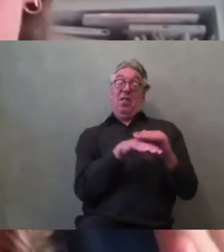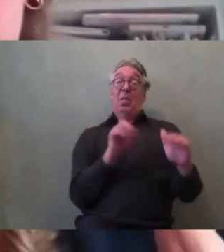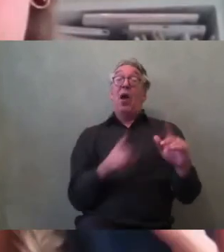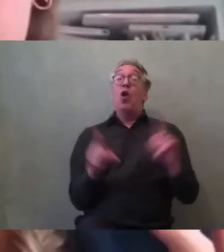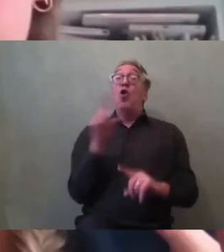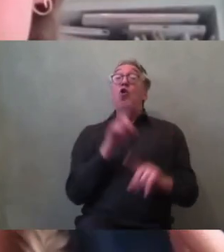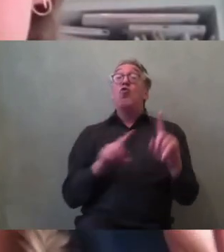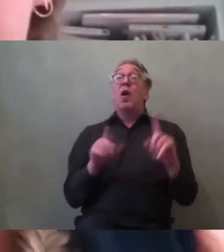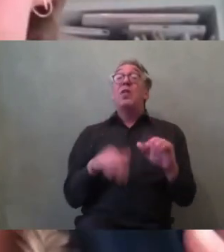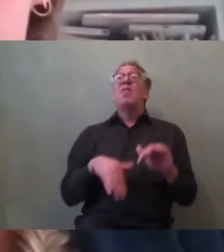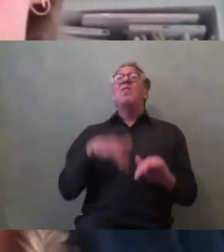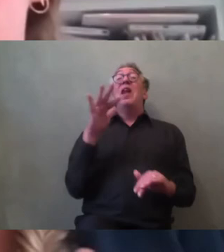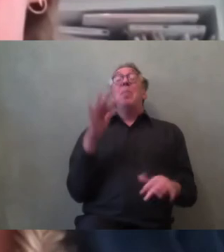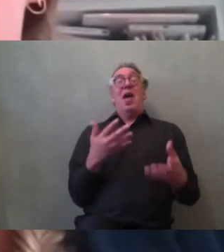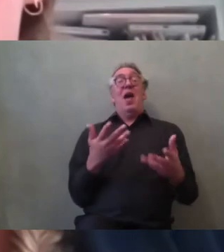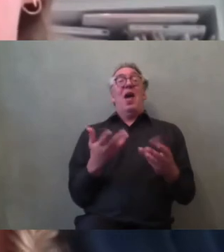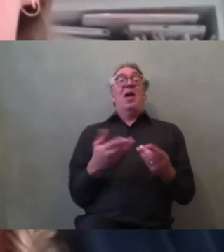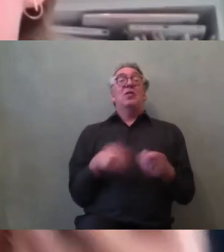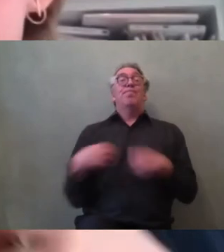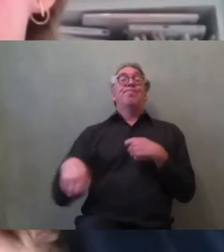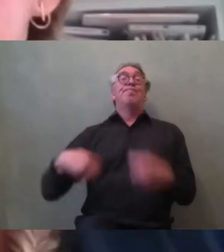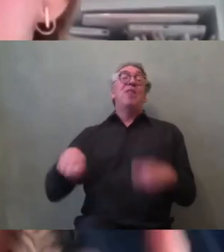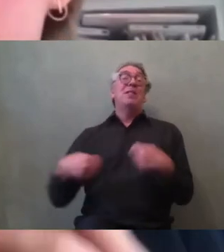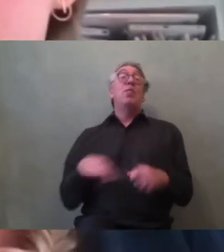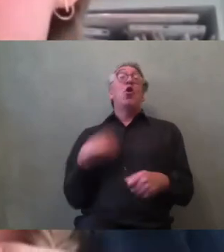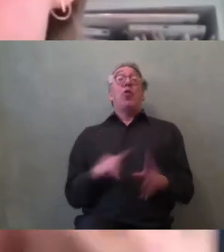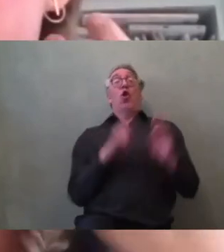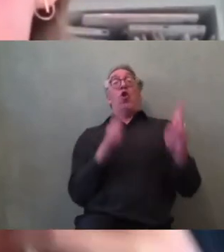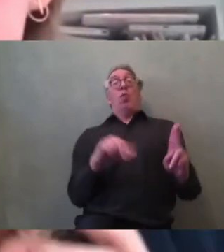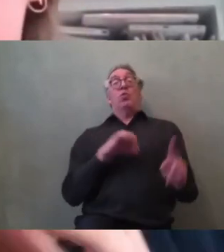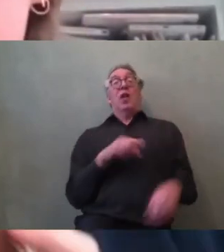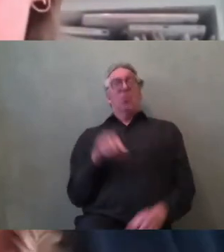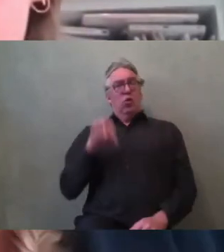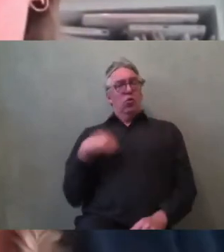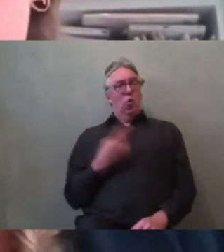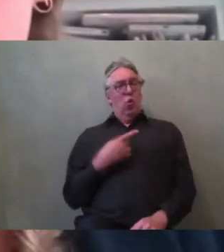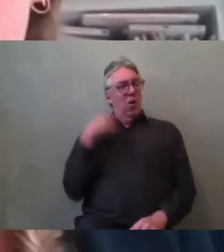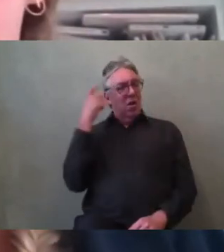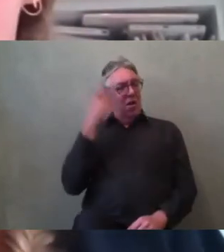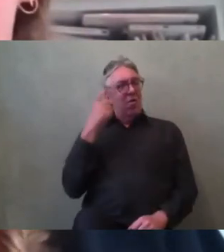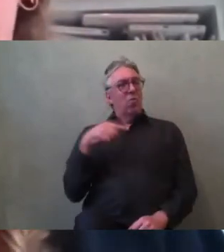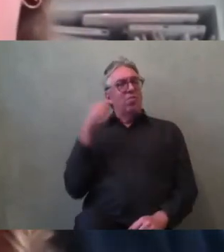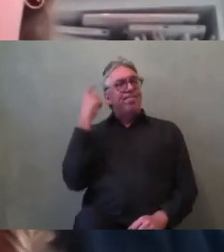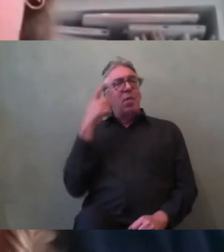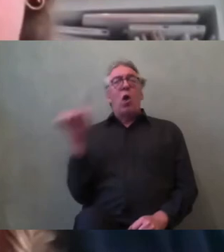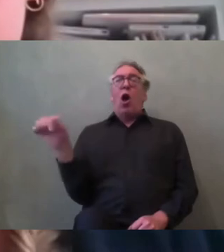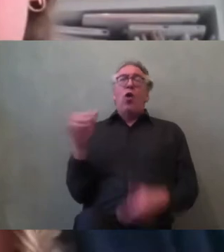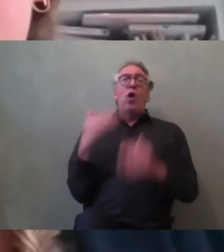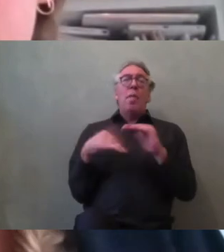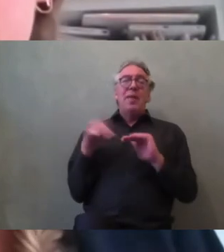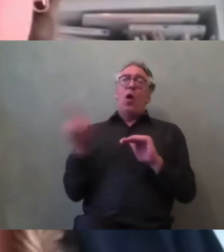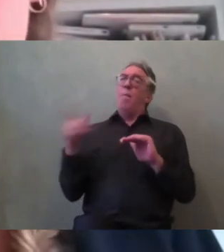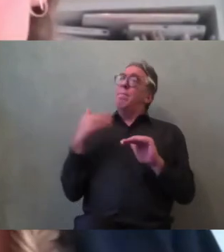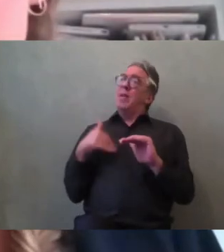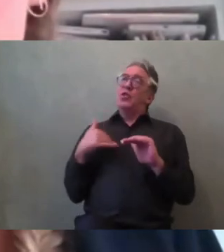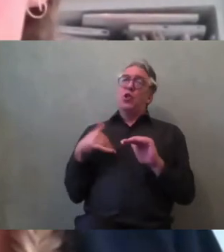vloeibaarder dan het gebouw. En wat wij ook gaan nadenken zijn, je zag het net al, naar andere manieren hoe je toegang kan krijgen tot die verhalen. En